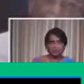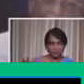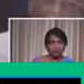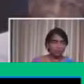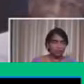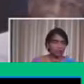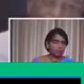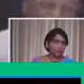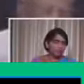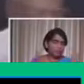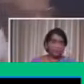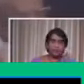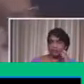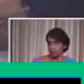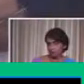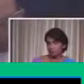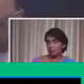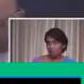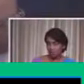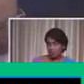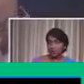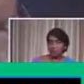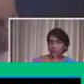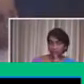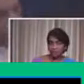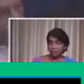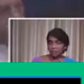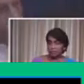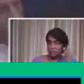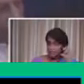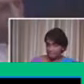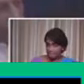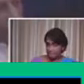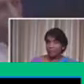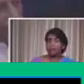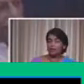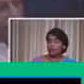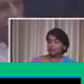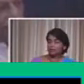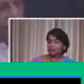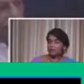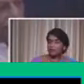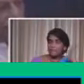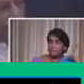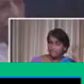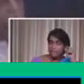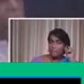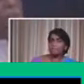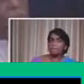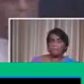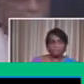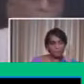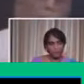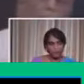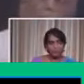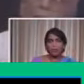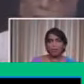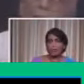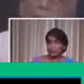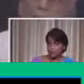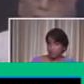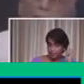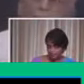වඩා බරපතල එකක්. හැබැයි අපි ඉදිරිපත් කළ මේ ගමන් සැලැස්මට වඩා ඵලදායි සැලසුමක් තියෙනවා නම් කඩිනම්